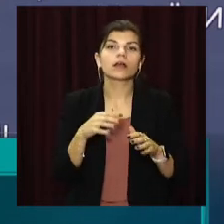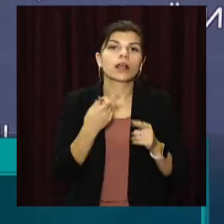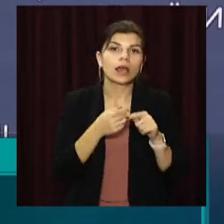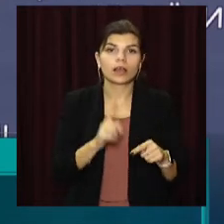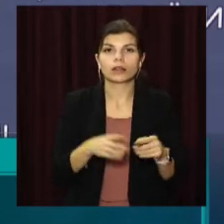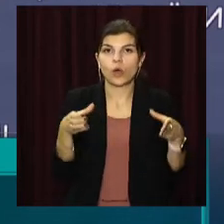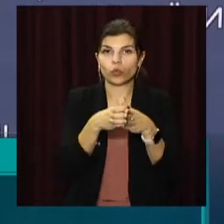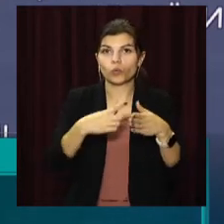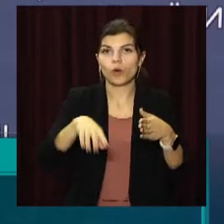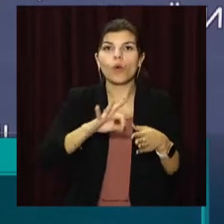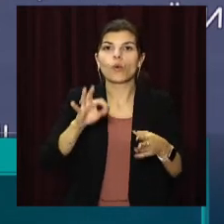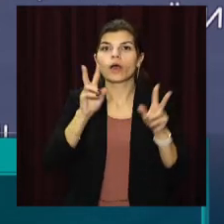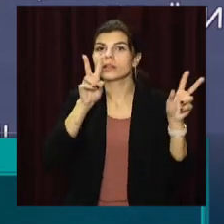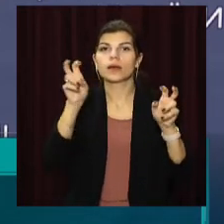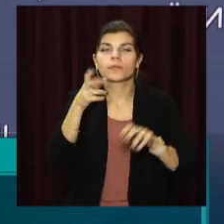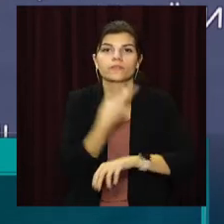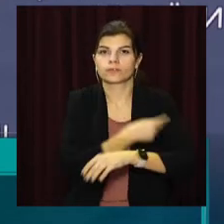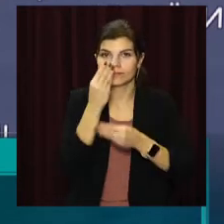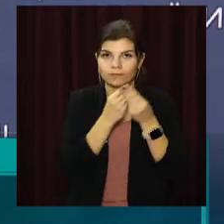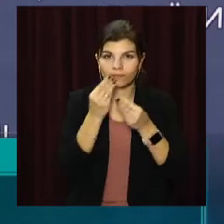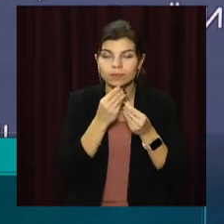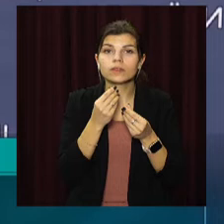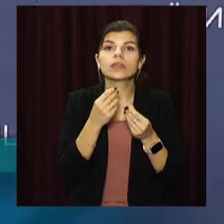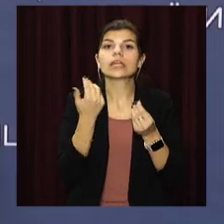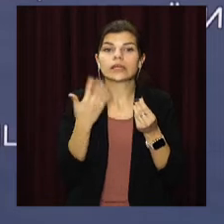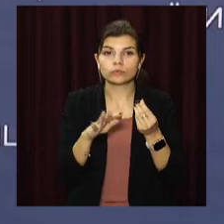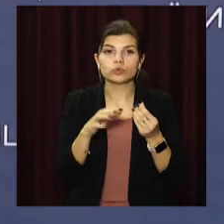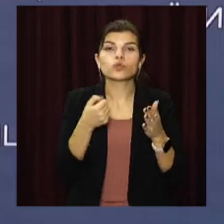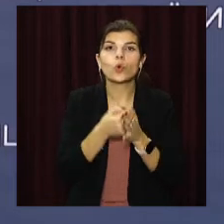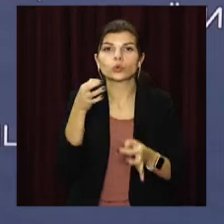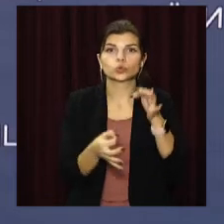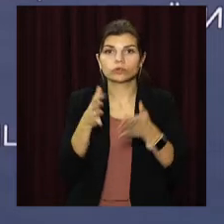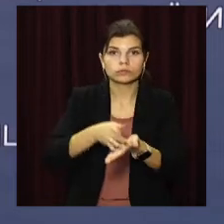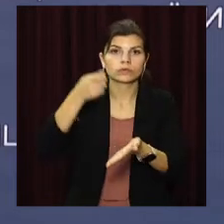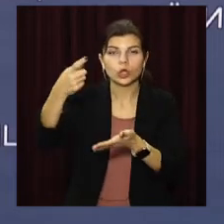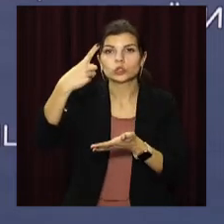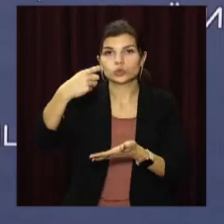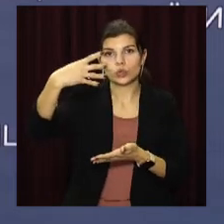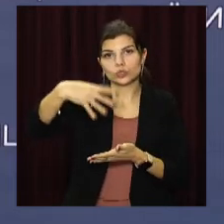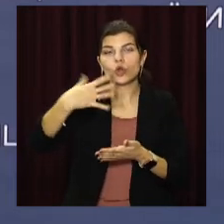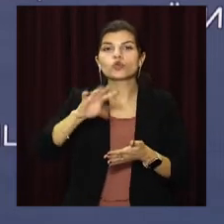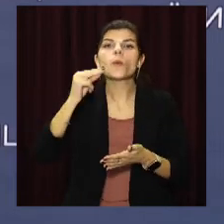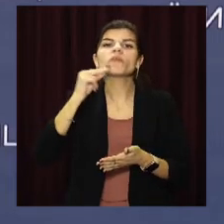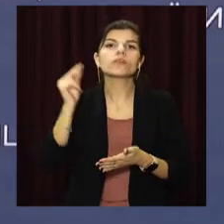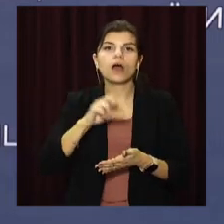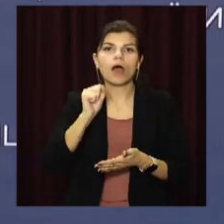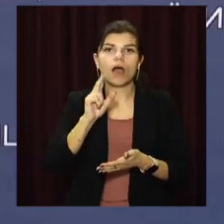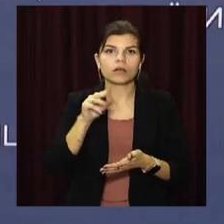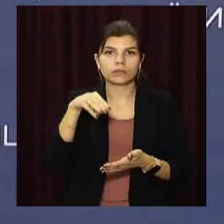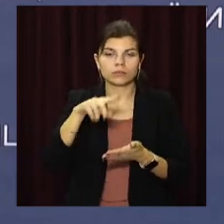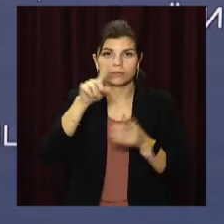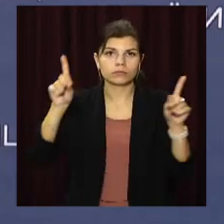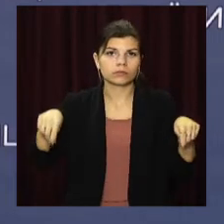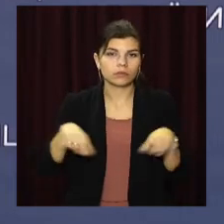цієї категорії, а також уже скерували до суду майже 140 обвинувальних актів. Слід